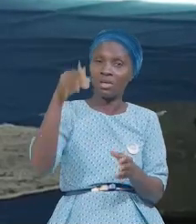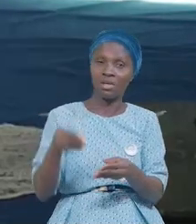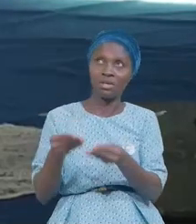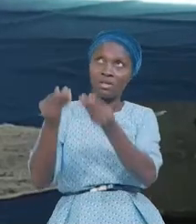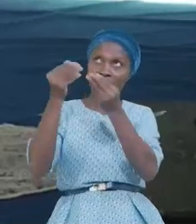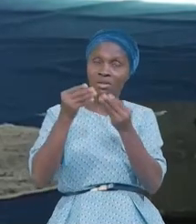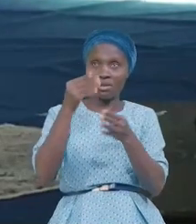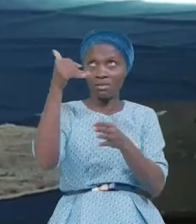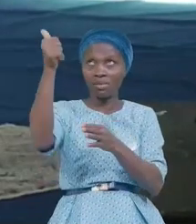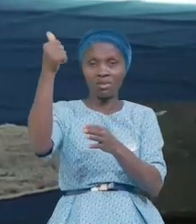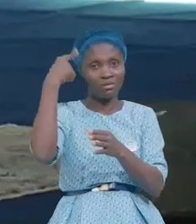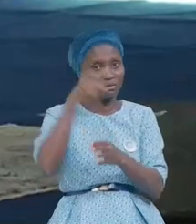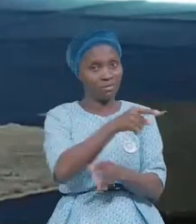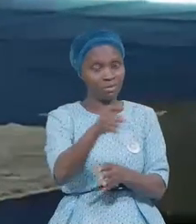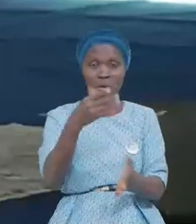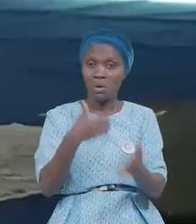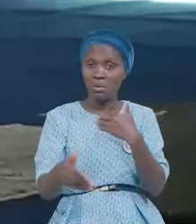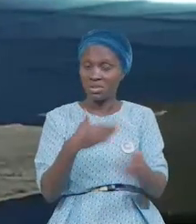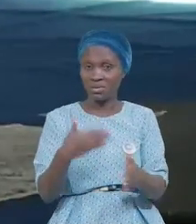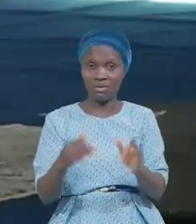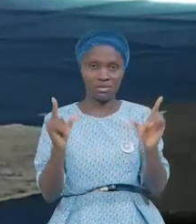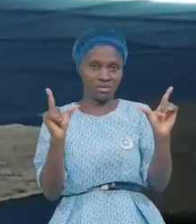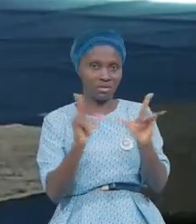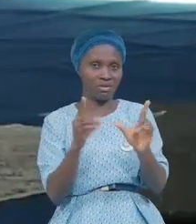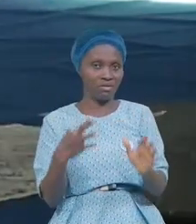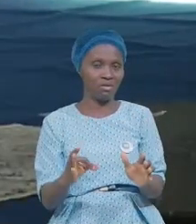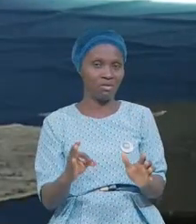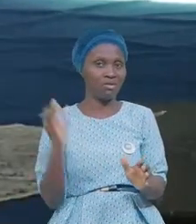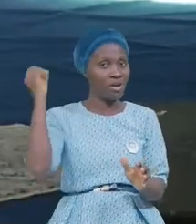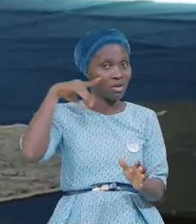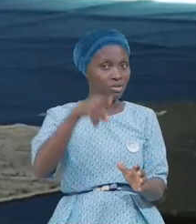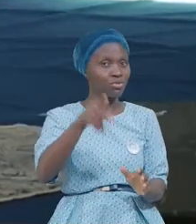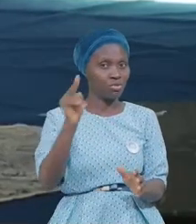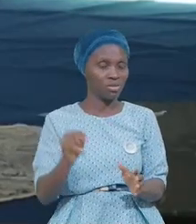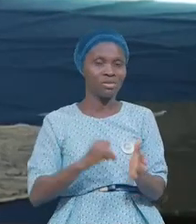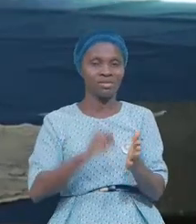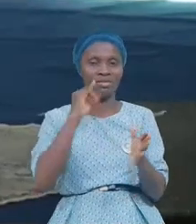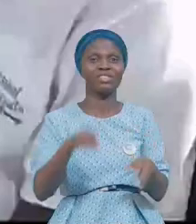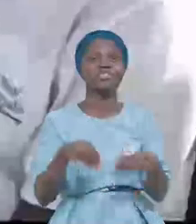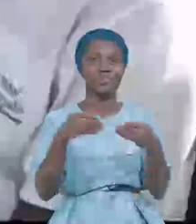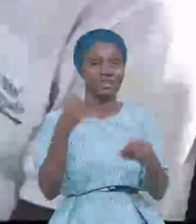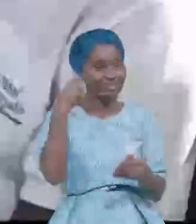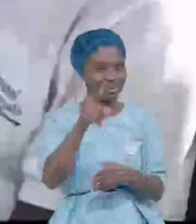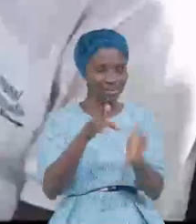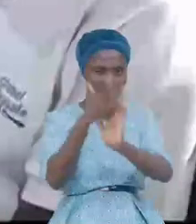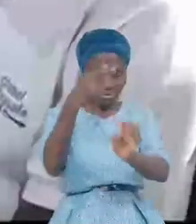toi, peu importe le niveau de grâce dont tu as besoin, c'est pourvu au nom de